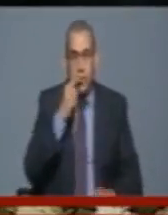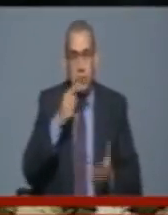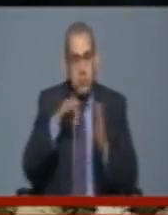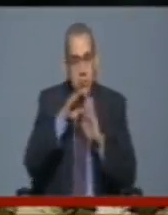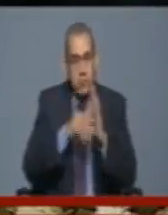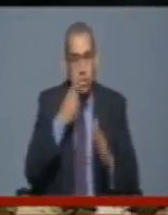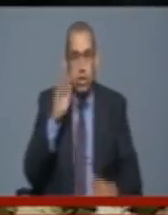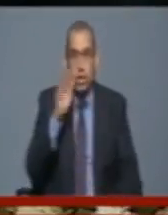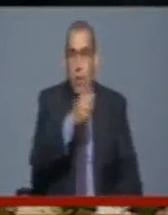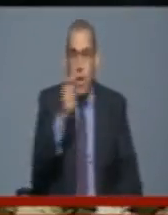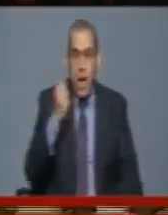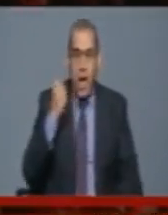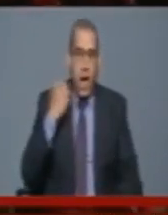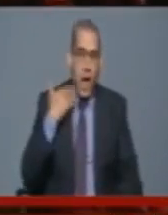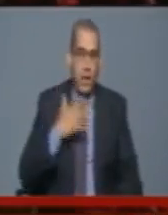شعبنا الجدع.